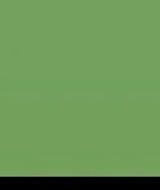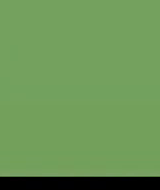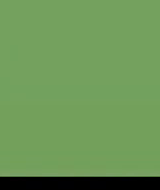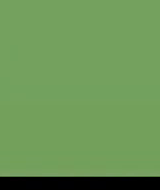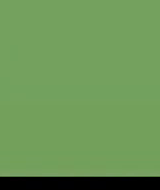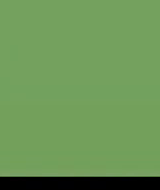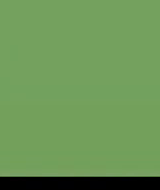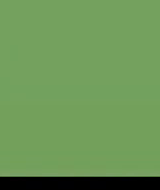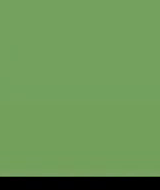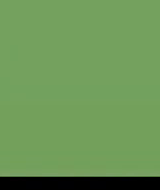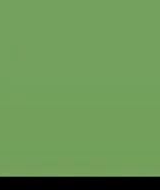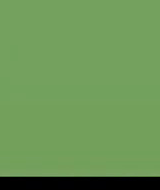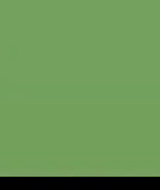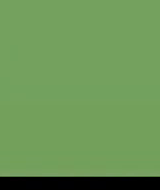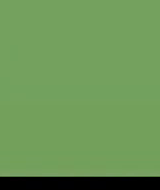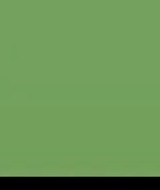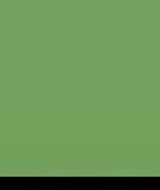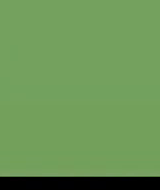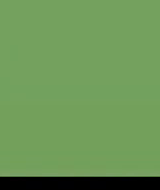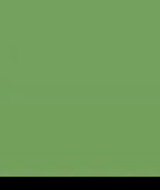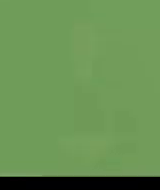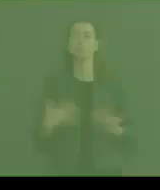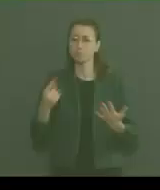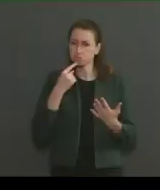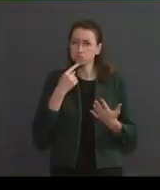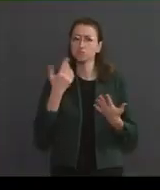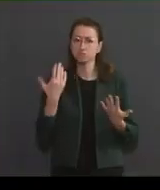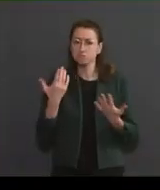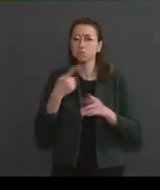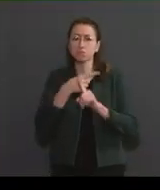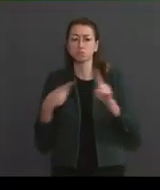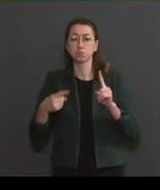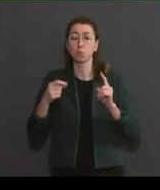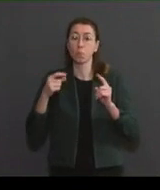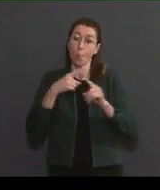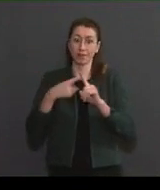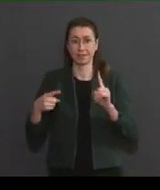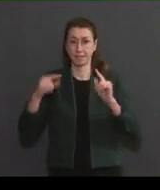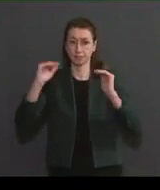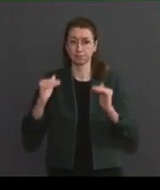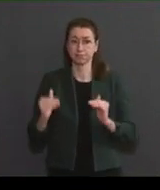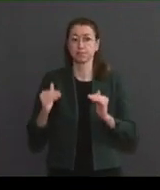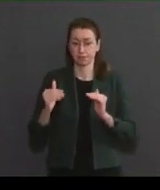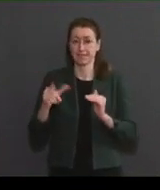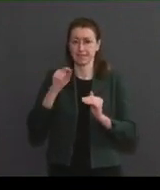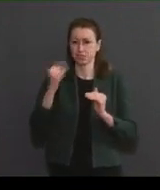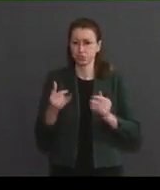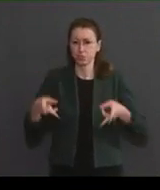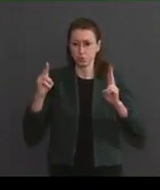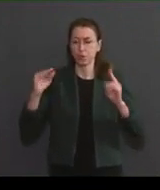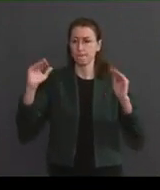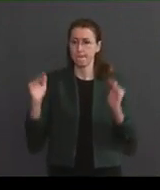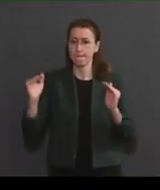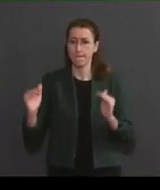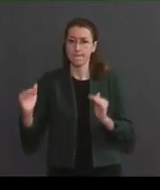Ceci signifie une réduction de moitié des chiffres tous les 10 jours, alors que jusqu'à récemment, nous avions